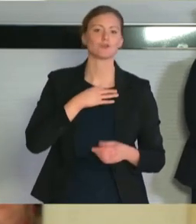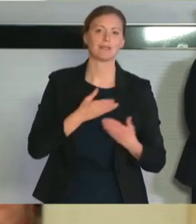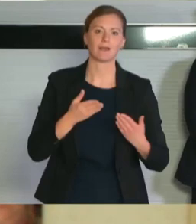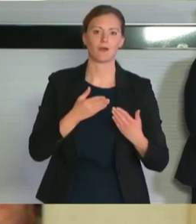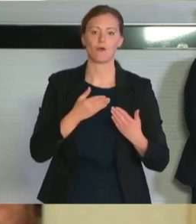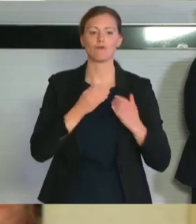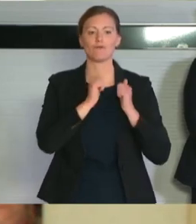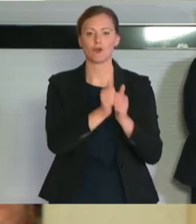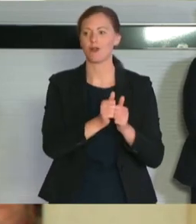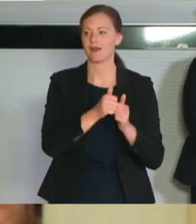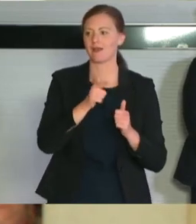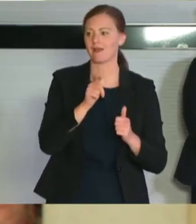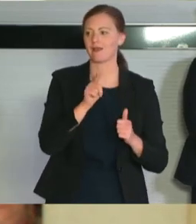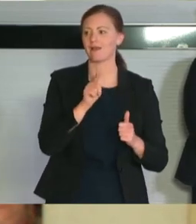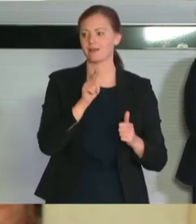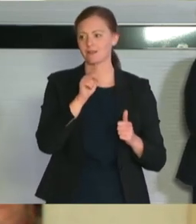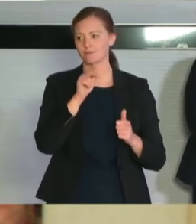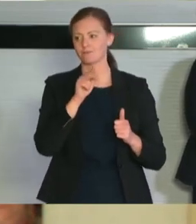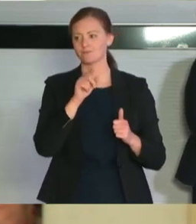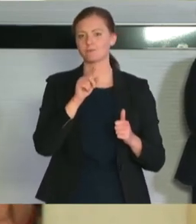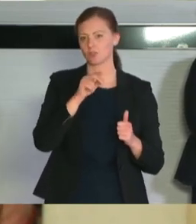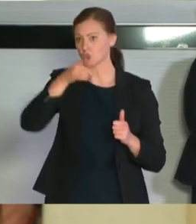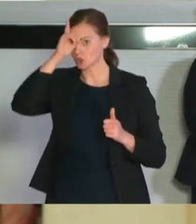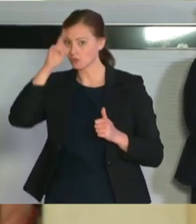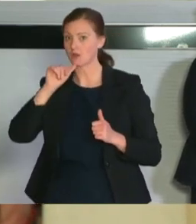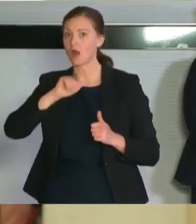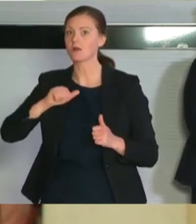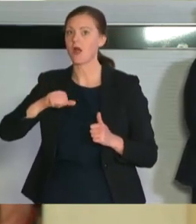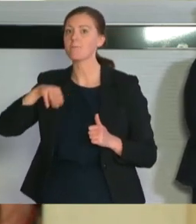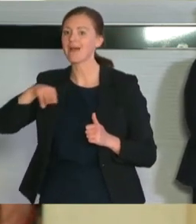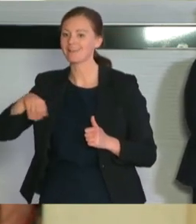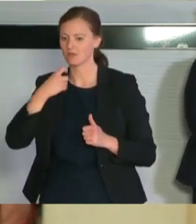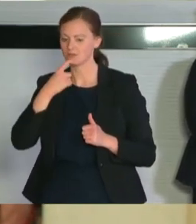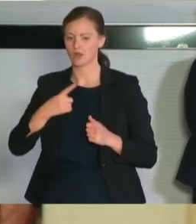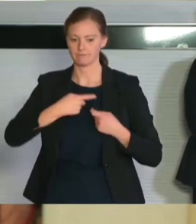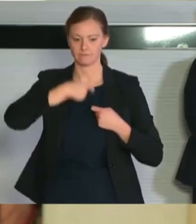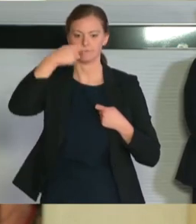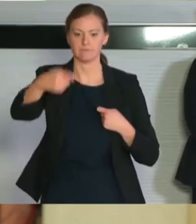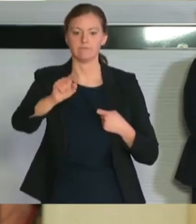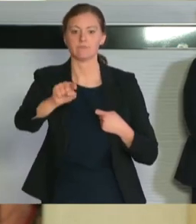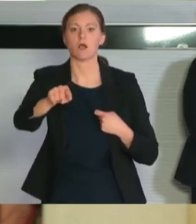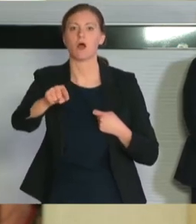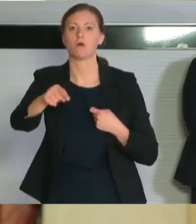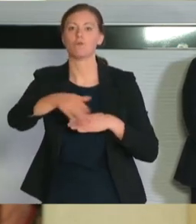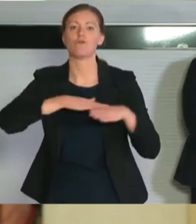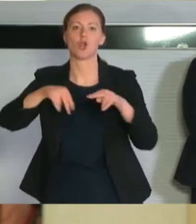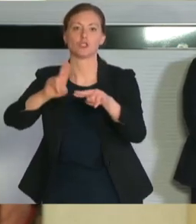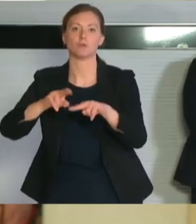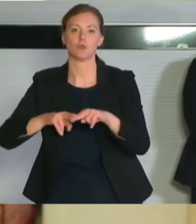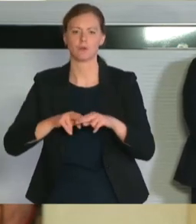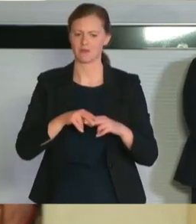samme. Jeg snakker med flere som sier at det tar lang tid for de føler på symptomer. Bør ikke en statsleder teste seg for å være helt sikker?